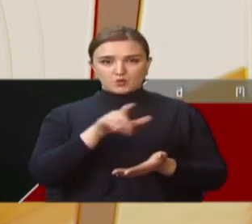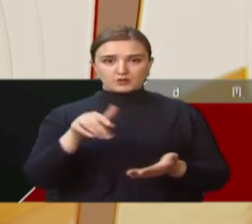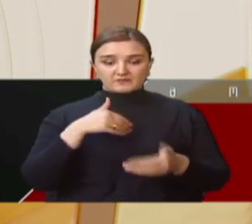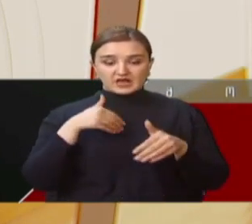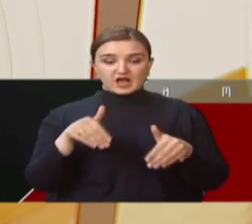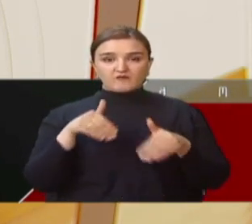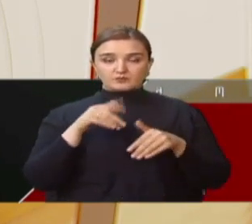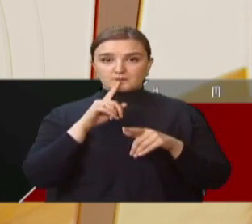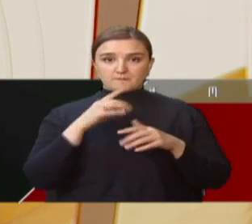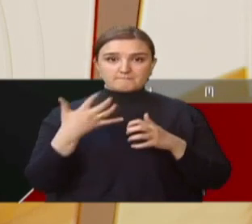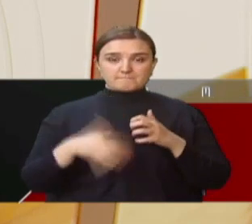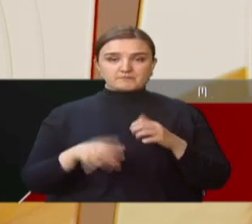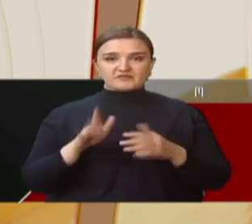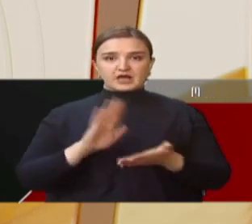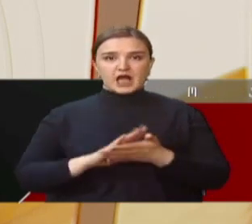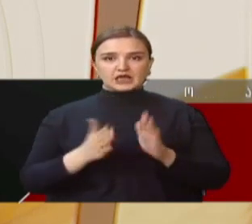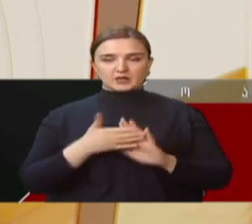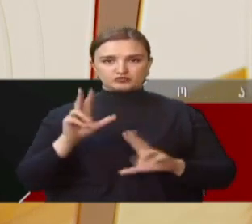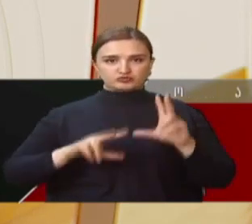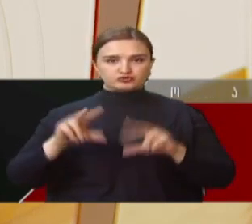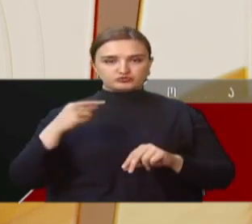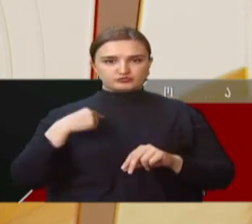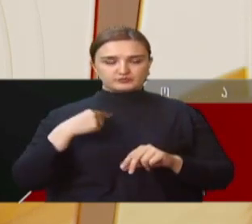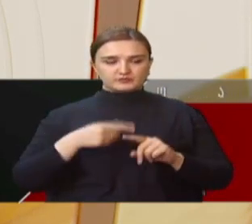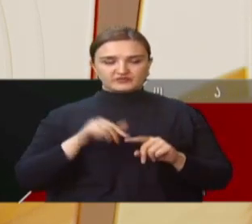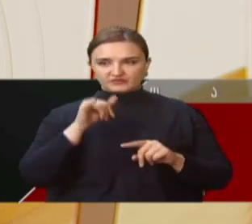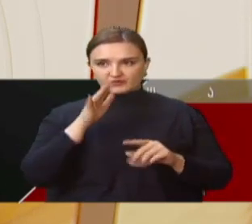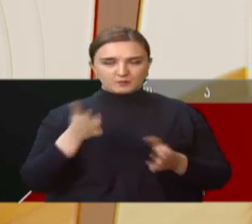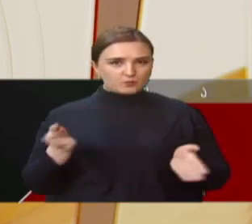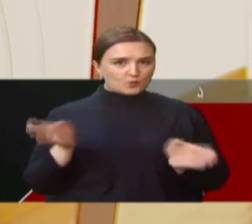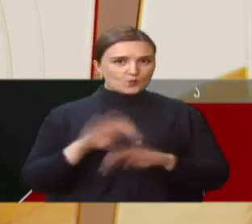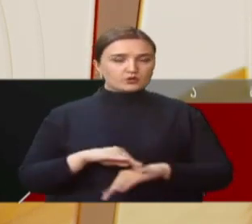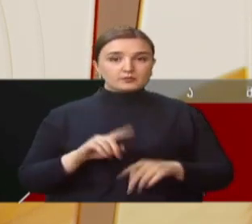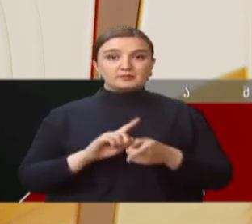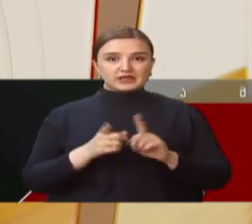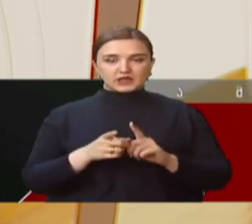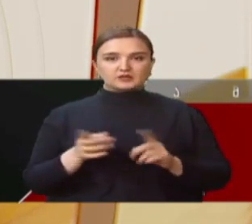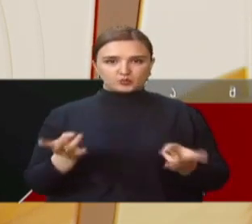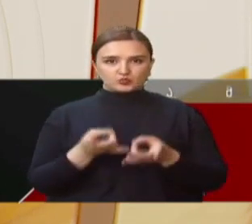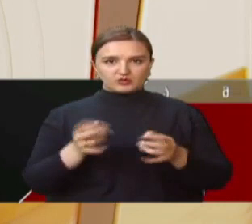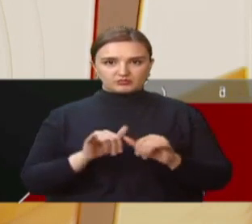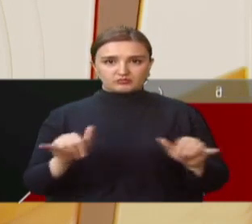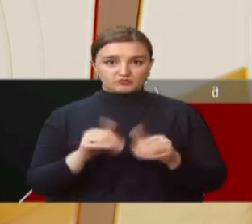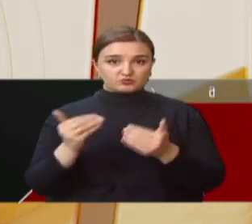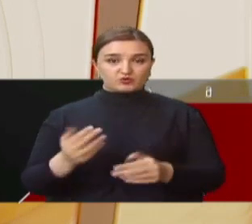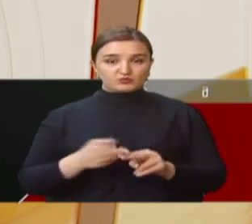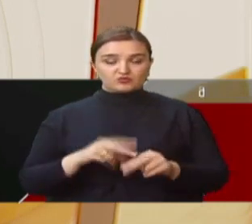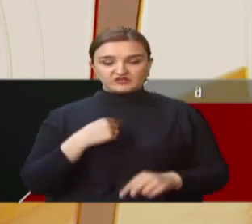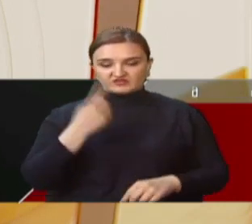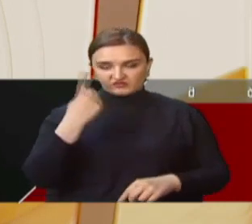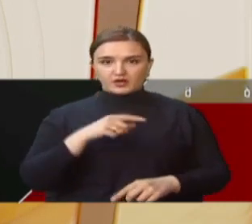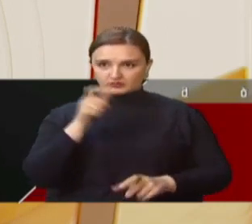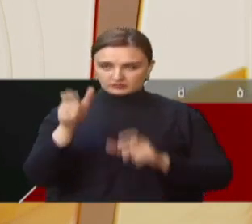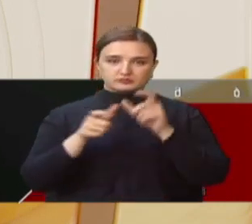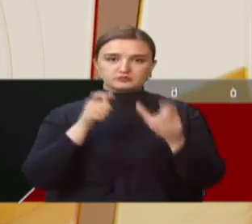იქნება ღალატი, ეს იქნება გარიგებაში შესვლა. წაუება ამ დროს არის ახალისება ბოროტების. ამიტომ ჩვენი ვალი არის ამ